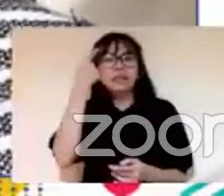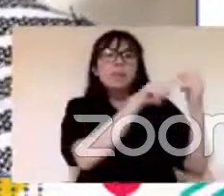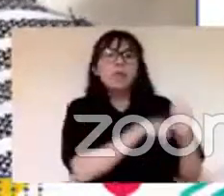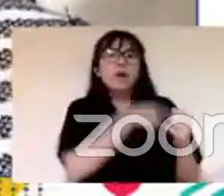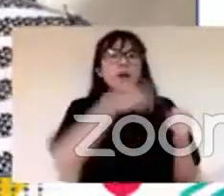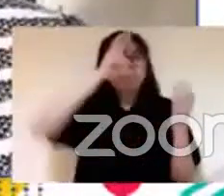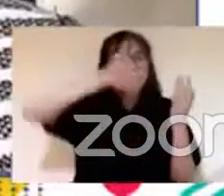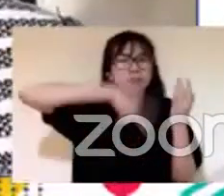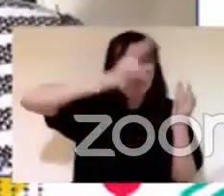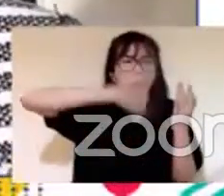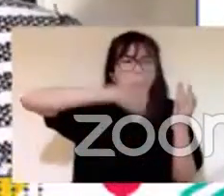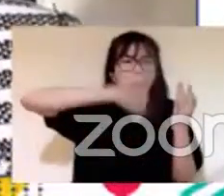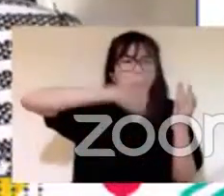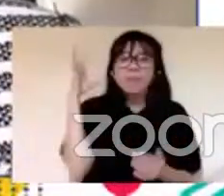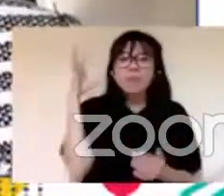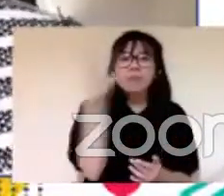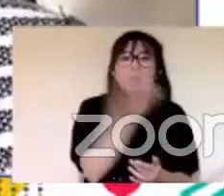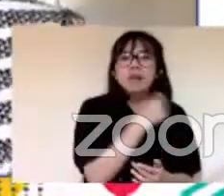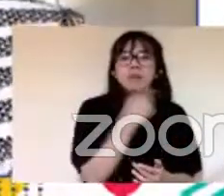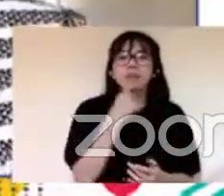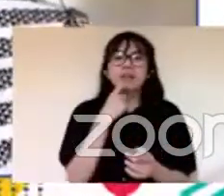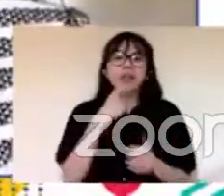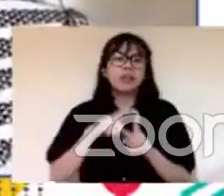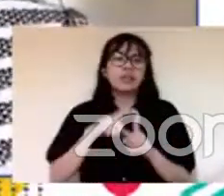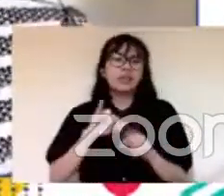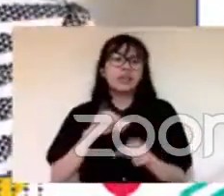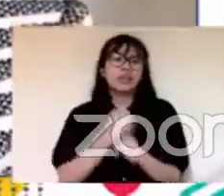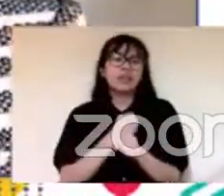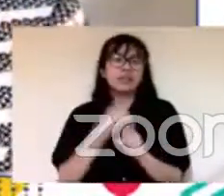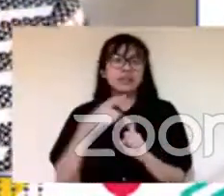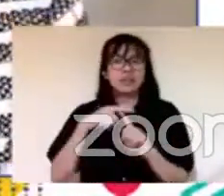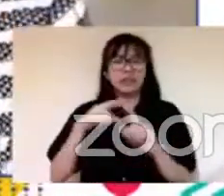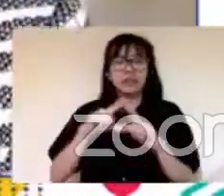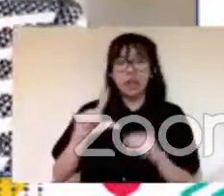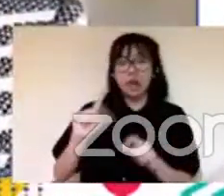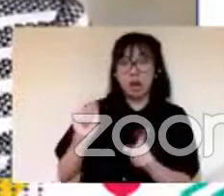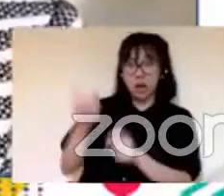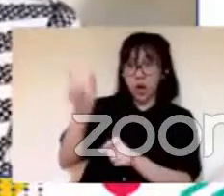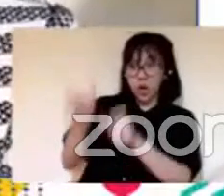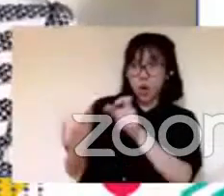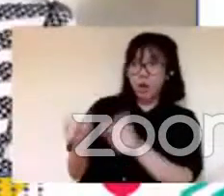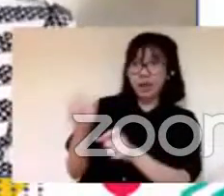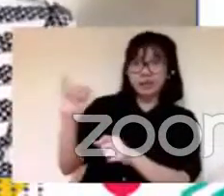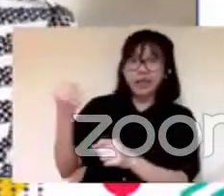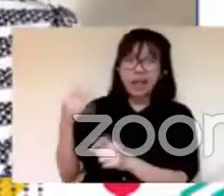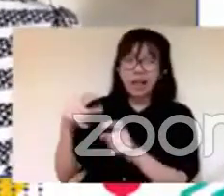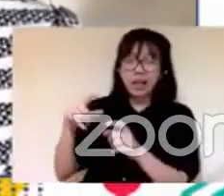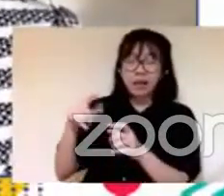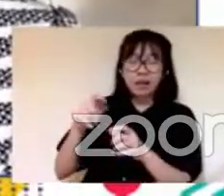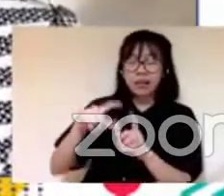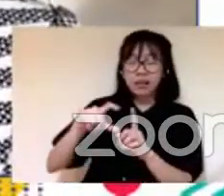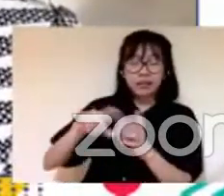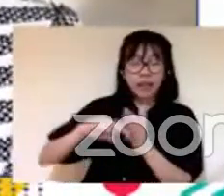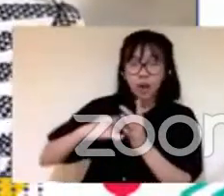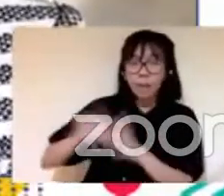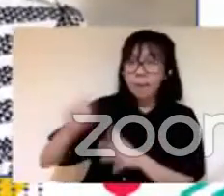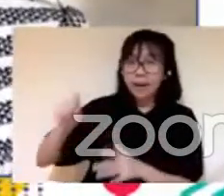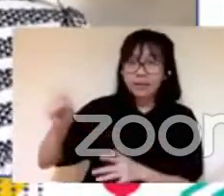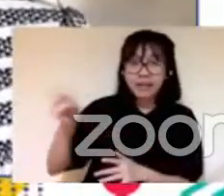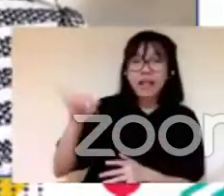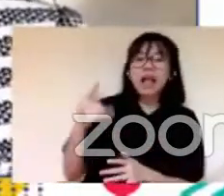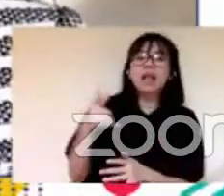memberitahu kawan, memberitahu orang yang salah, itu bagian dari literasi digital menurut saya. Jadi itu memang pasti kita